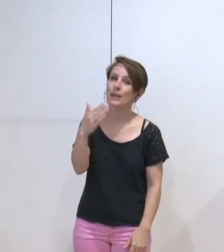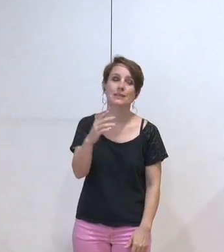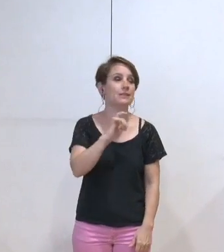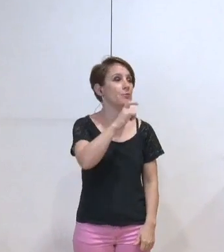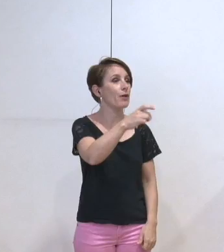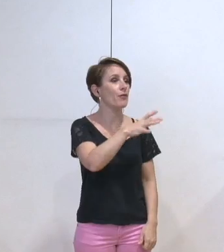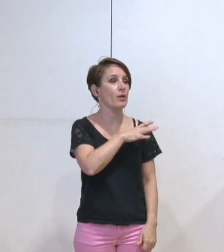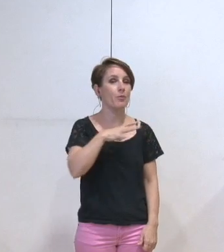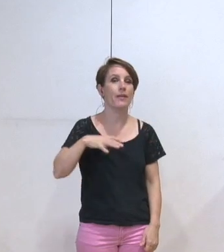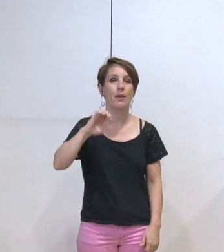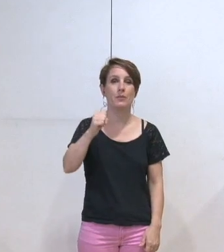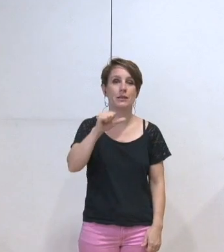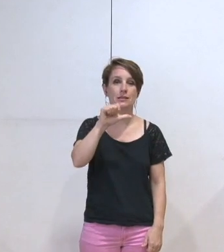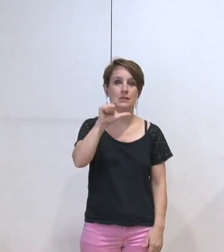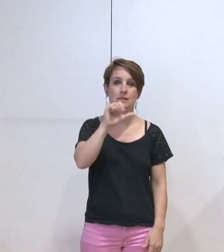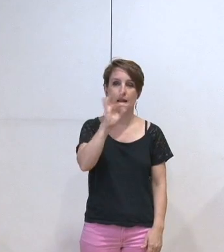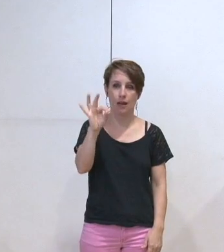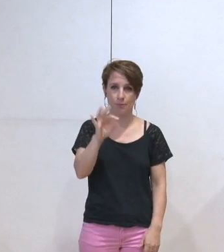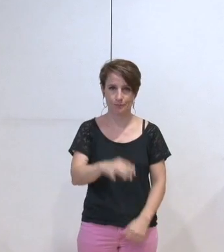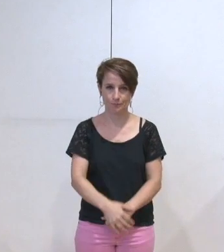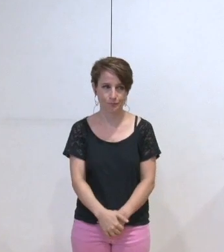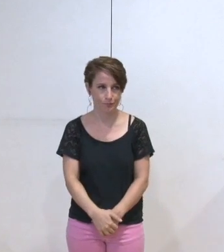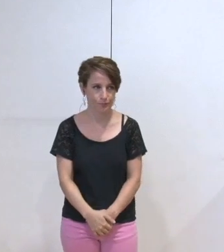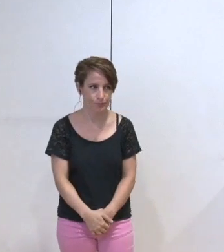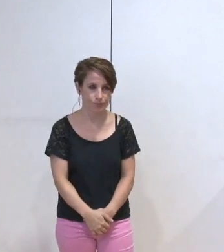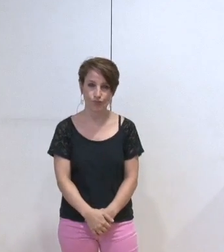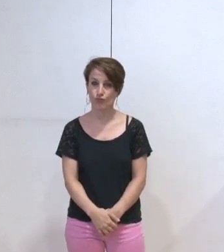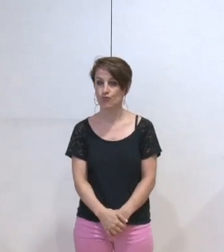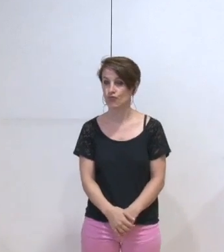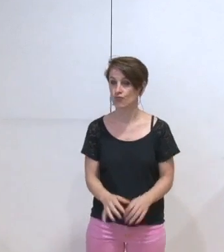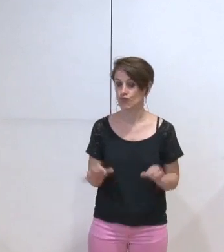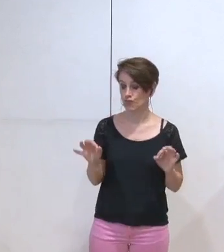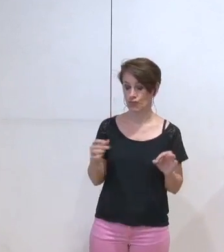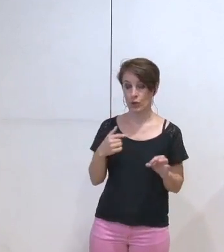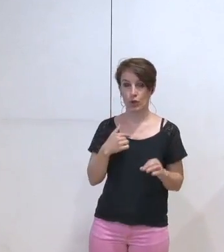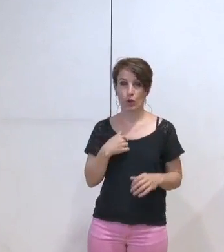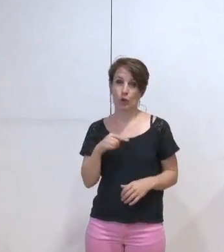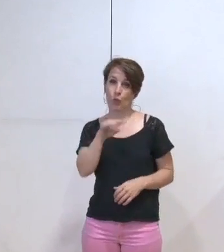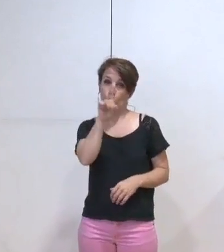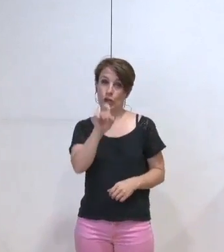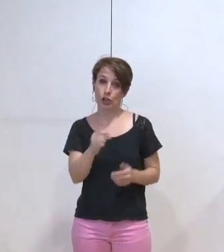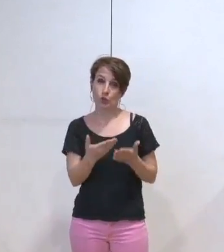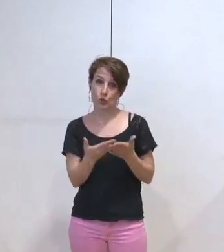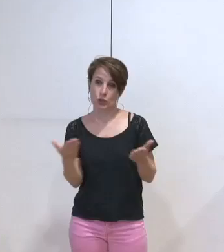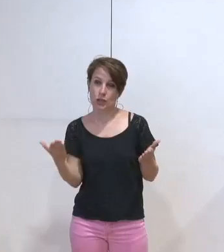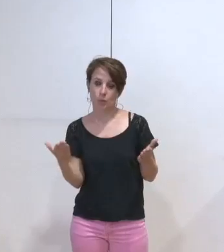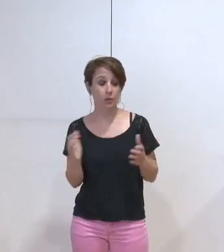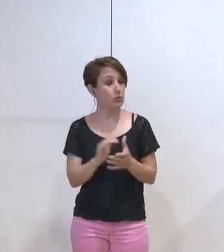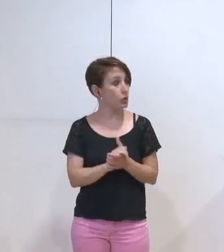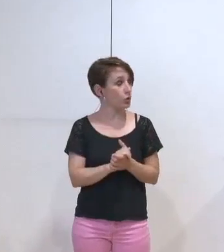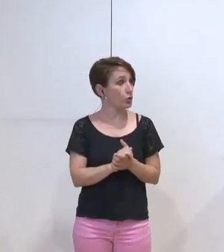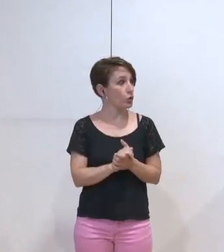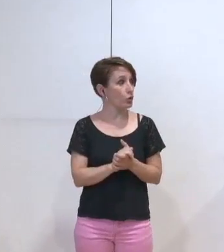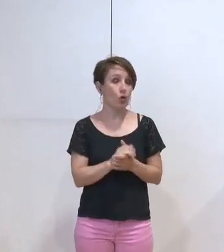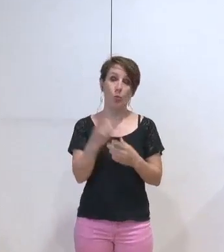Salah merci alors il s'agit d'une question très simple pourquoi dans ce domaine làà dans ce dans cette demande de